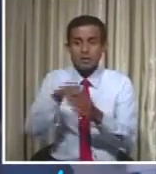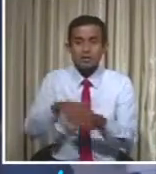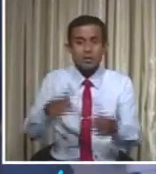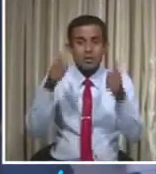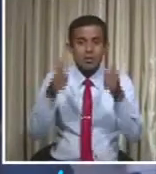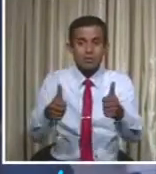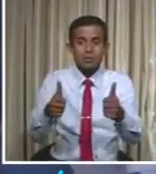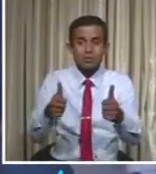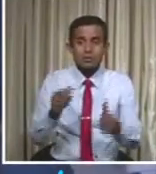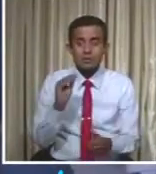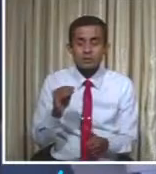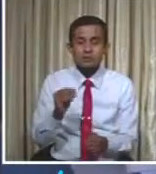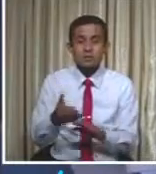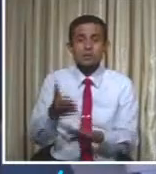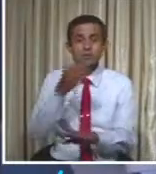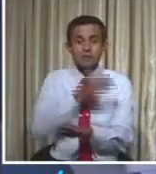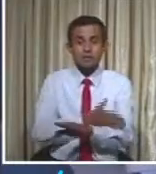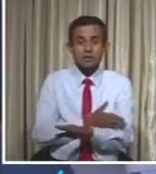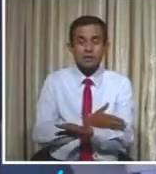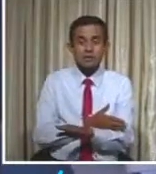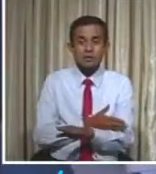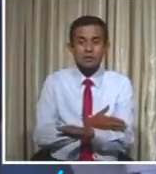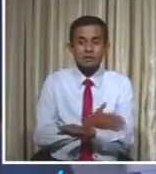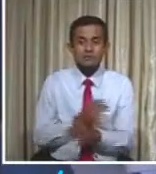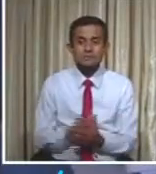හොඳයි. හැබැයි ඊට කලින්